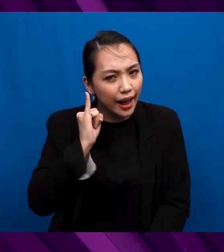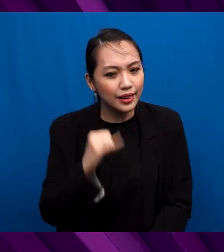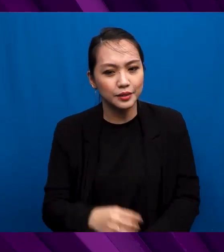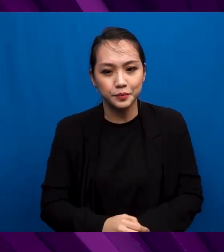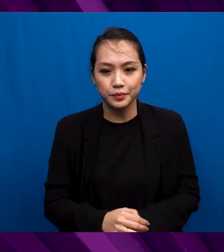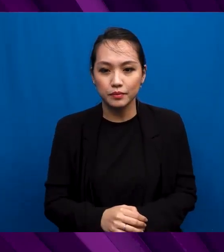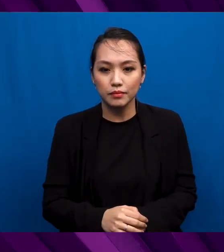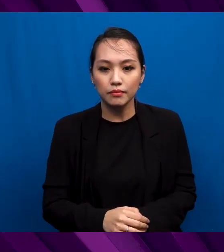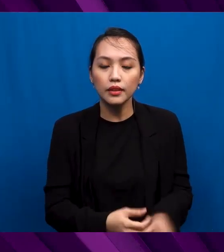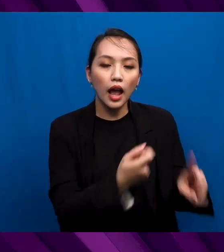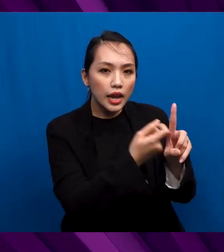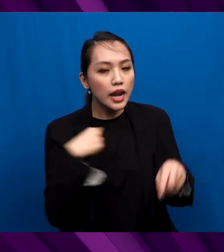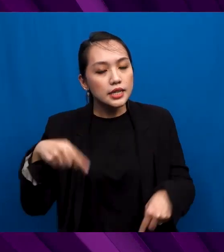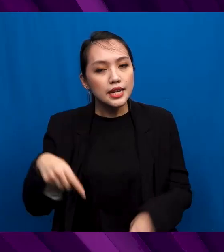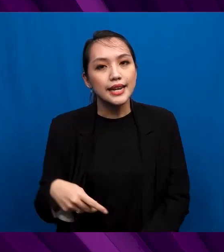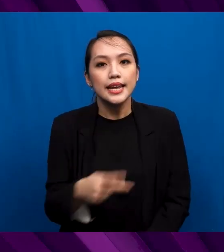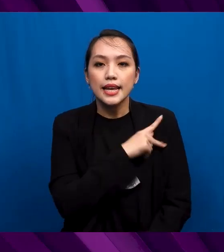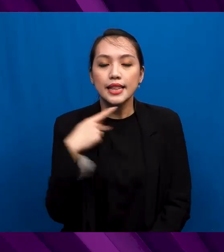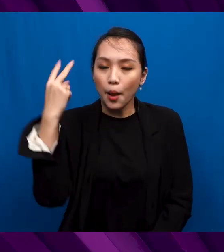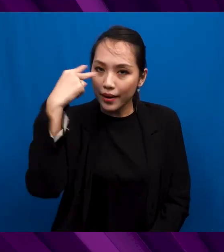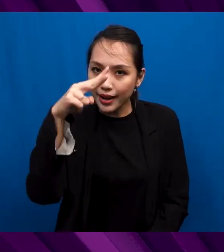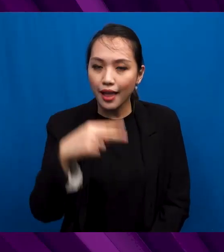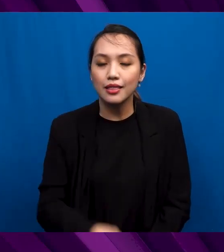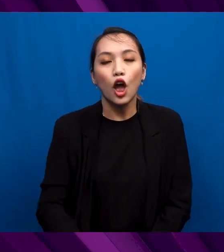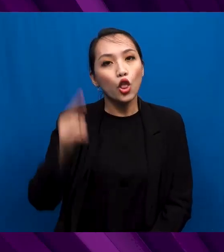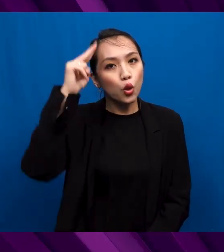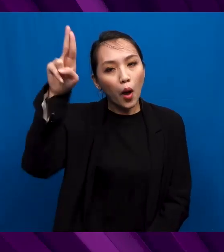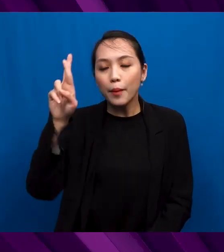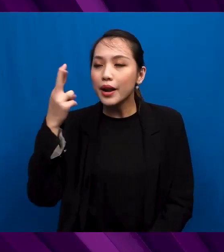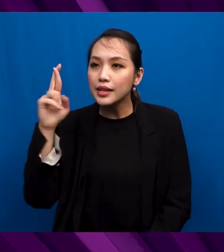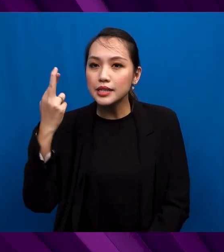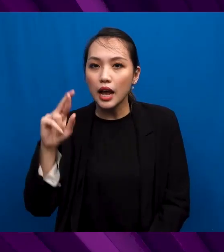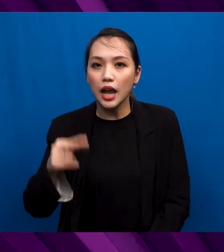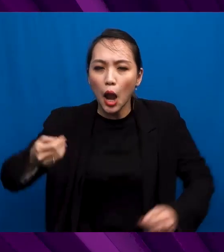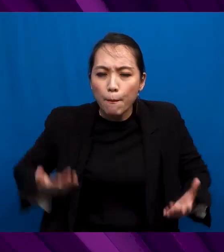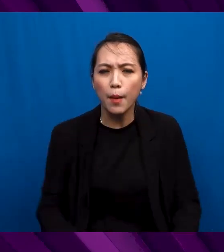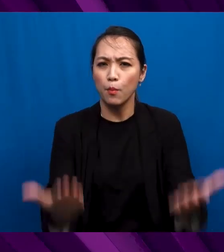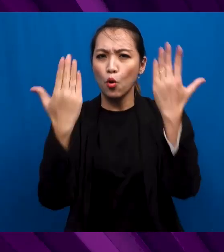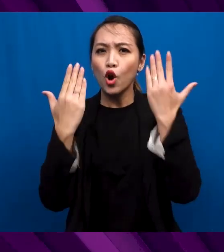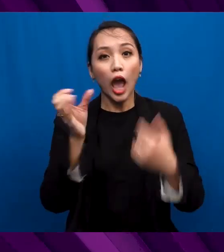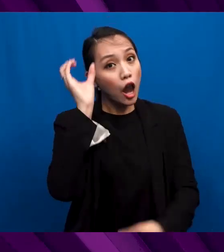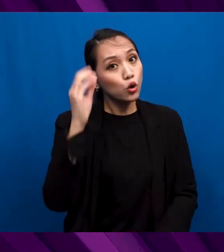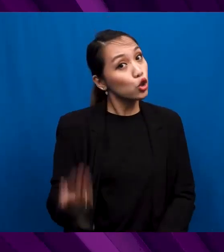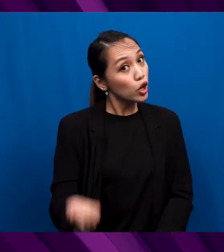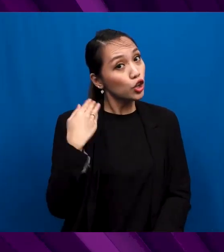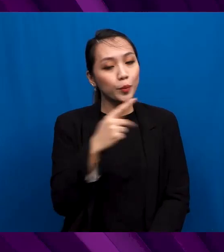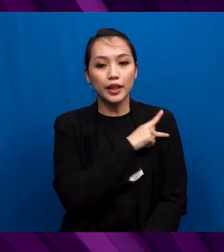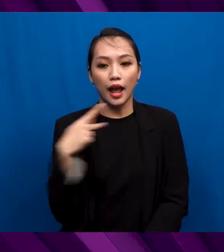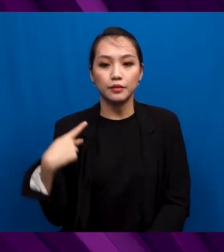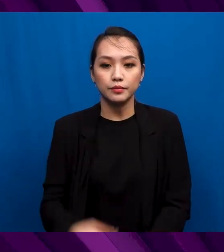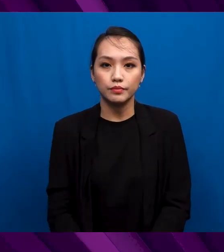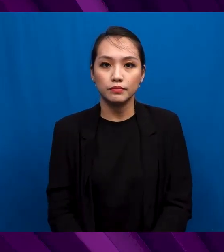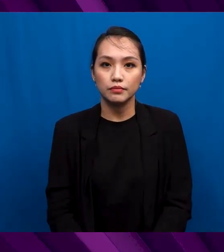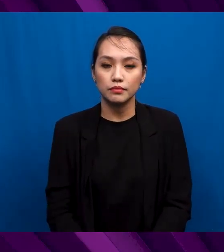kita bisa melihat sesuatu. Allah kita itu merancangkan pemulihan hidup kita. Sekalipun jatuh kita itu dalam, asal kita